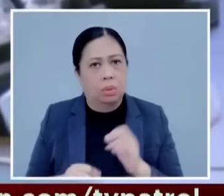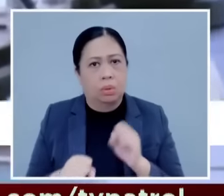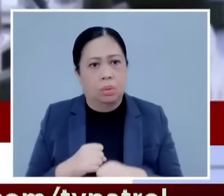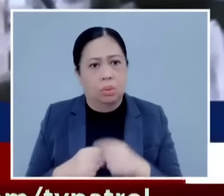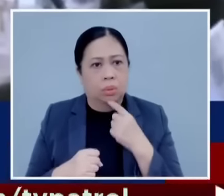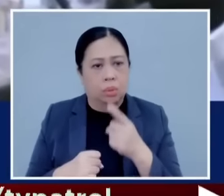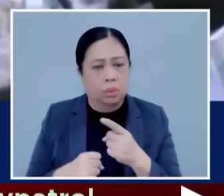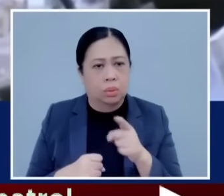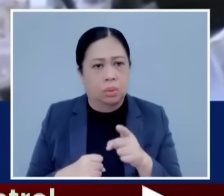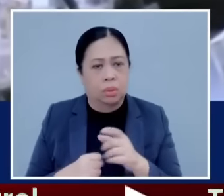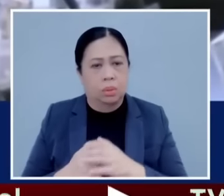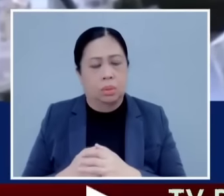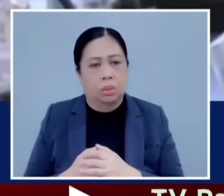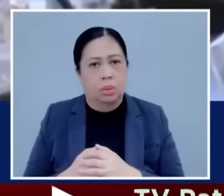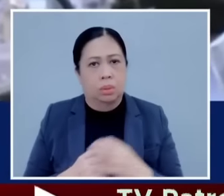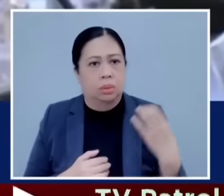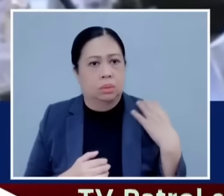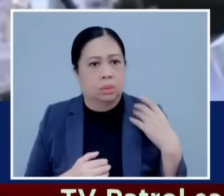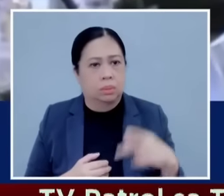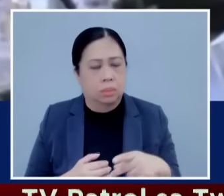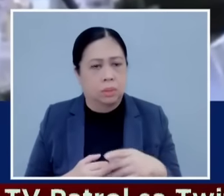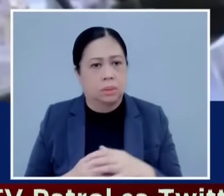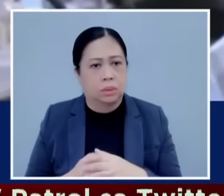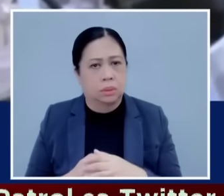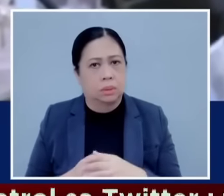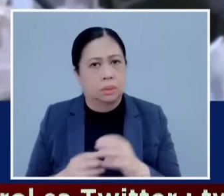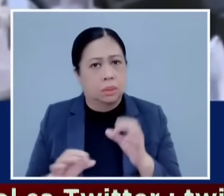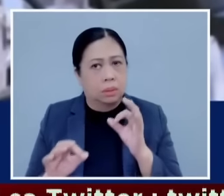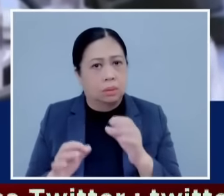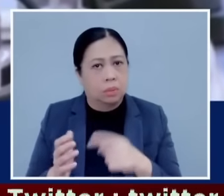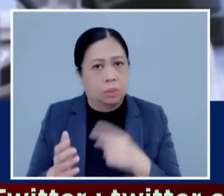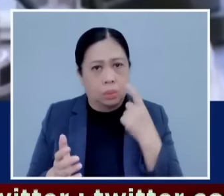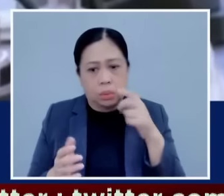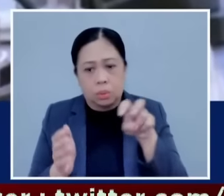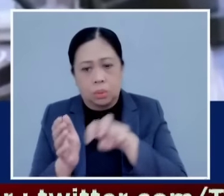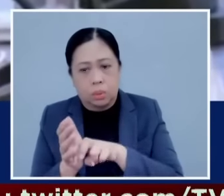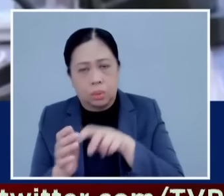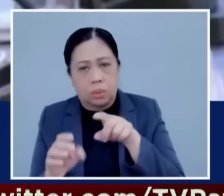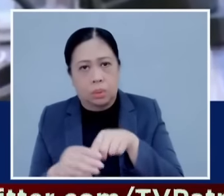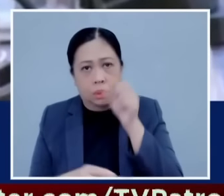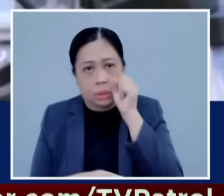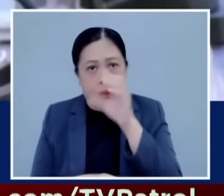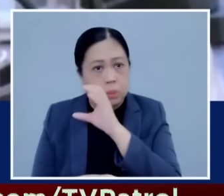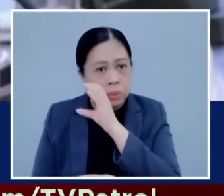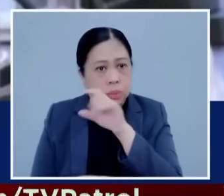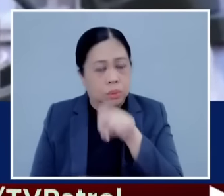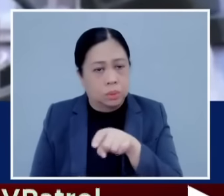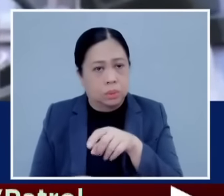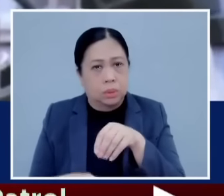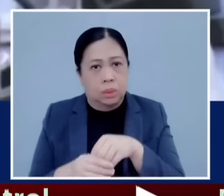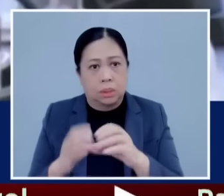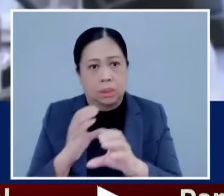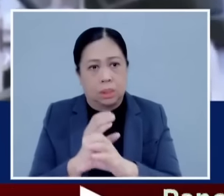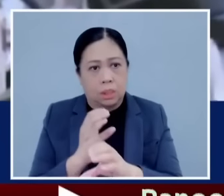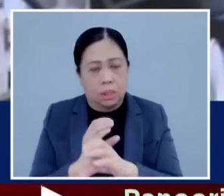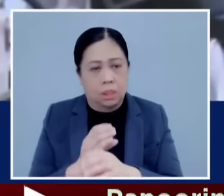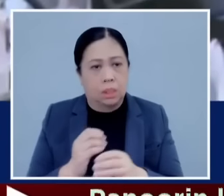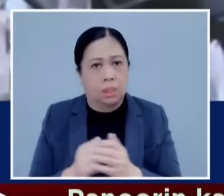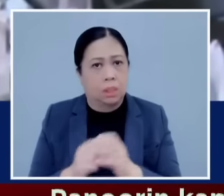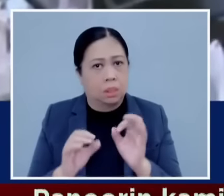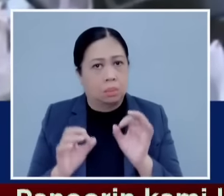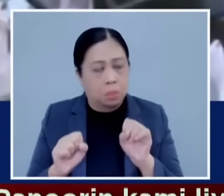ko kay Chairman Cantes, basta as long na may nakasakay na senior citizen sa sasakyan, kung